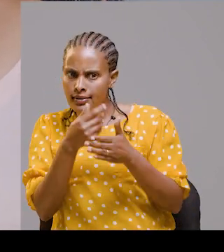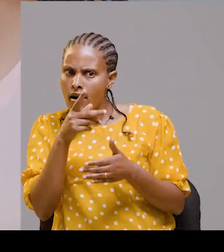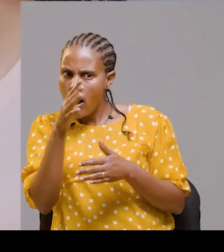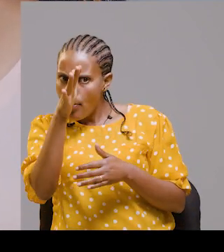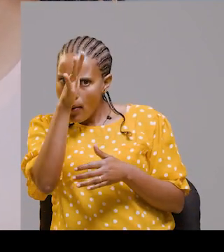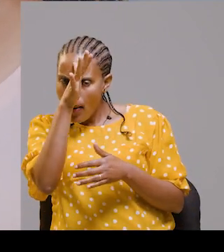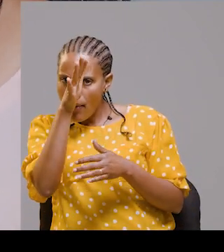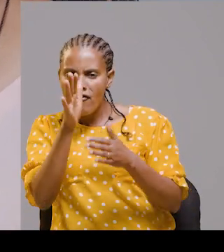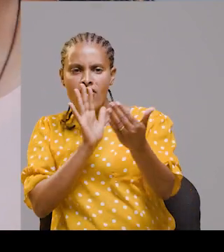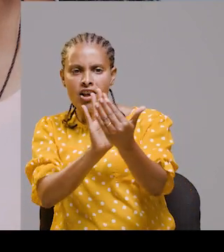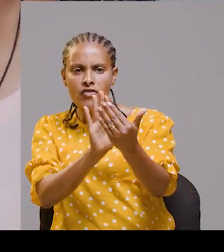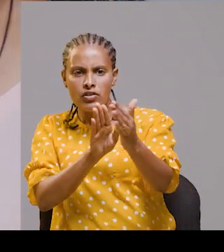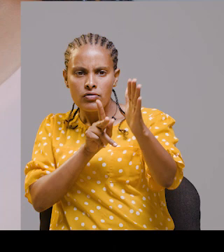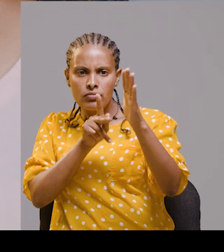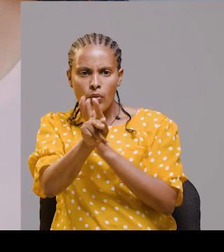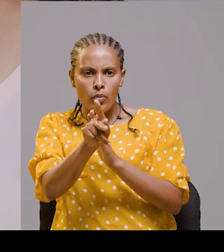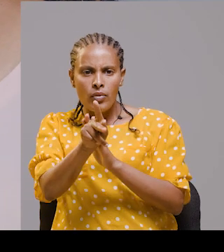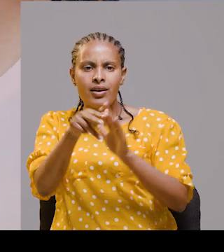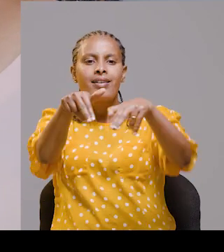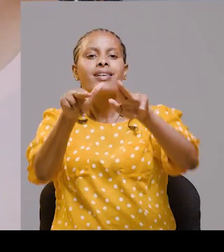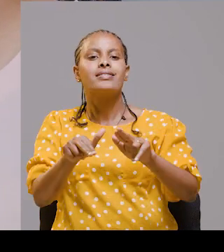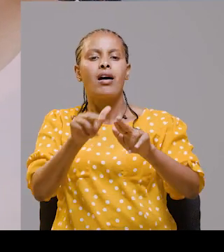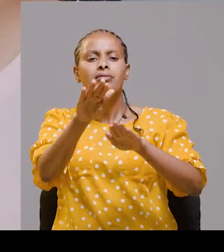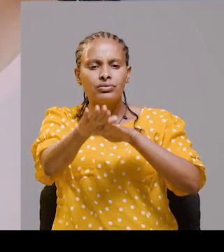ፊት ለፊታቸው ሲገደሉ ሬሳ እየተራመዱ መሄድ ማለት